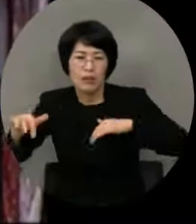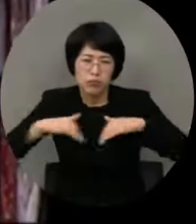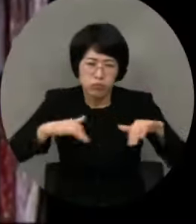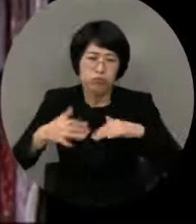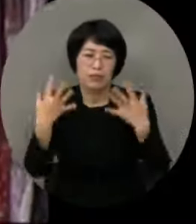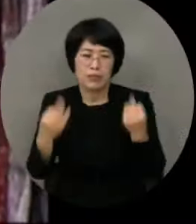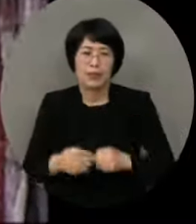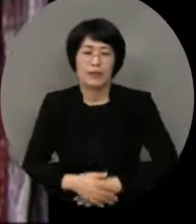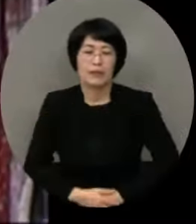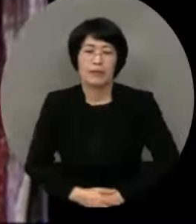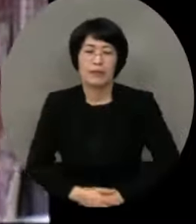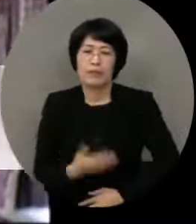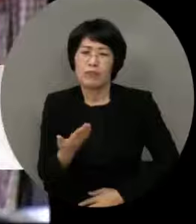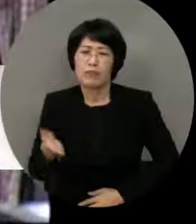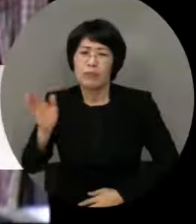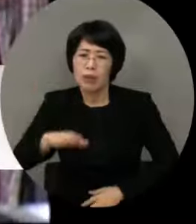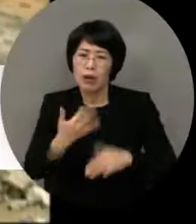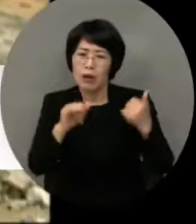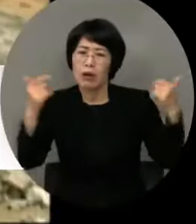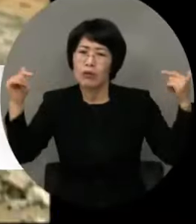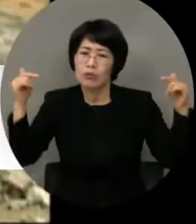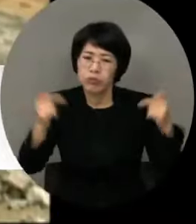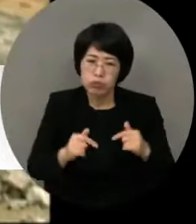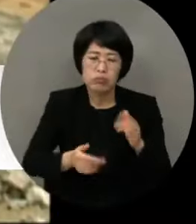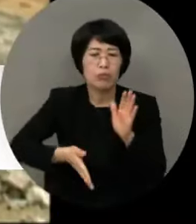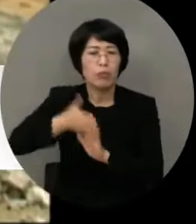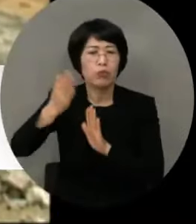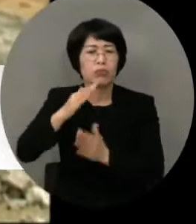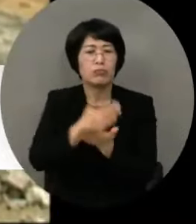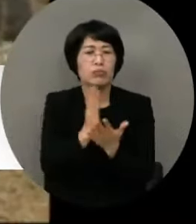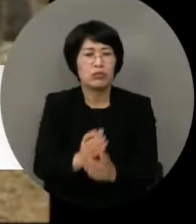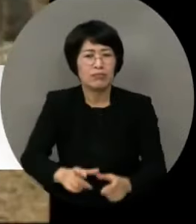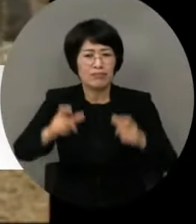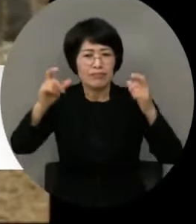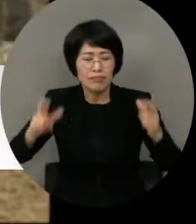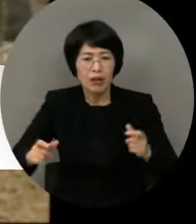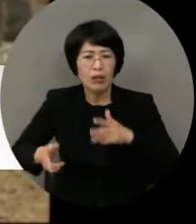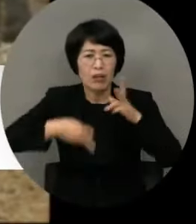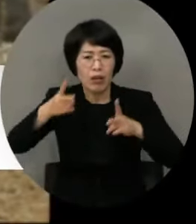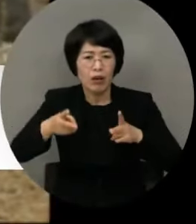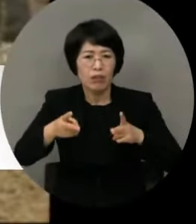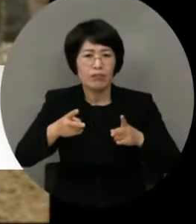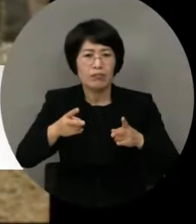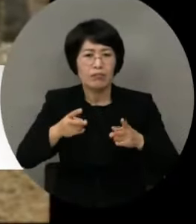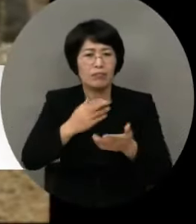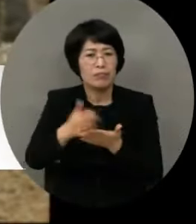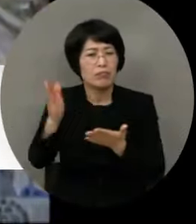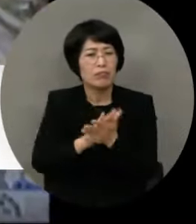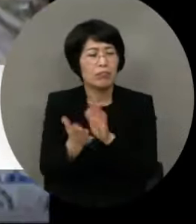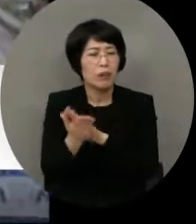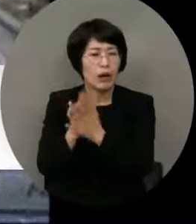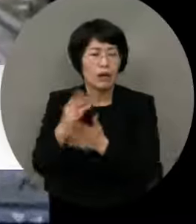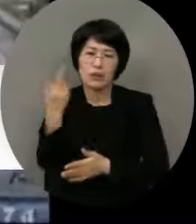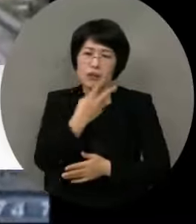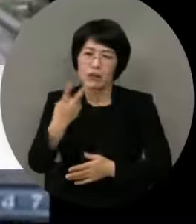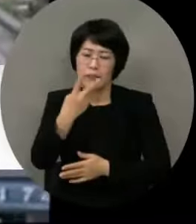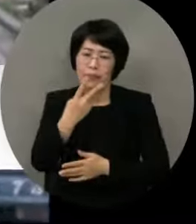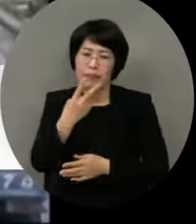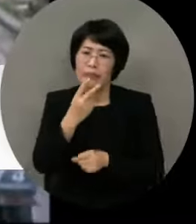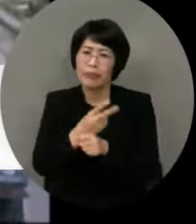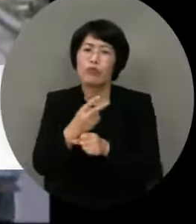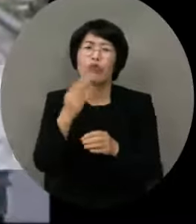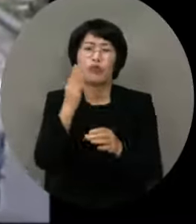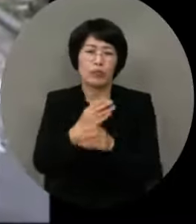댕기고. 그러나 인구 감소와 도시의 확장, 산업 기반의 변화 등이 맞물리면서 2000년대 들어